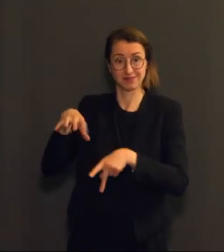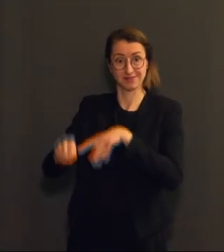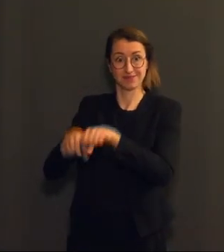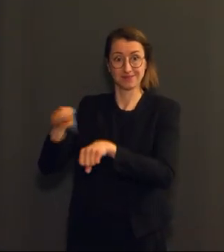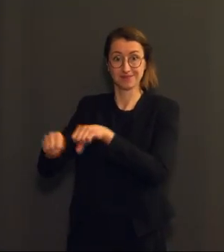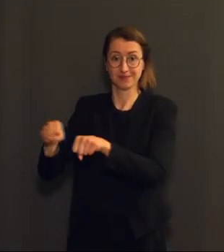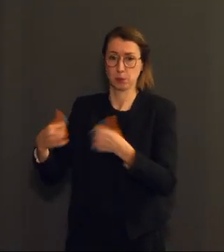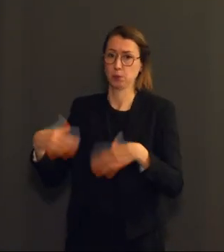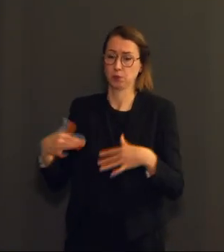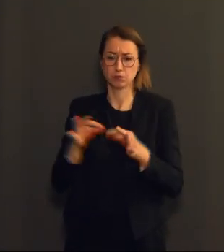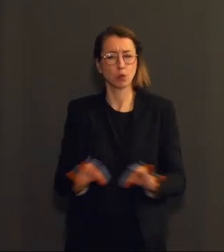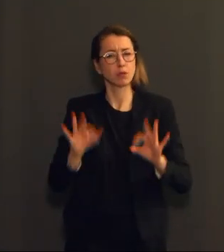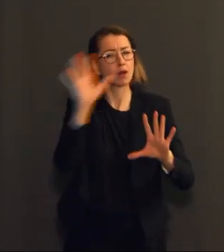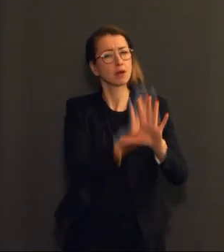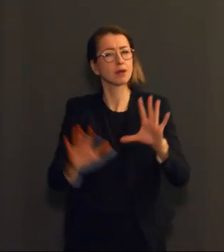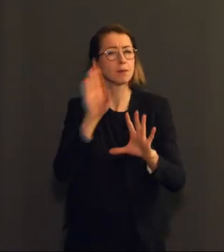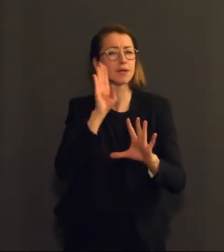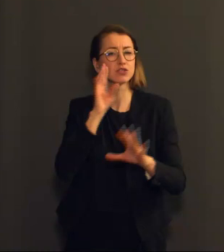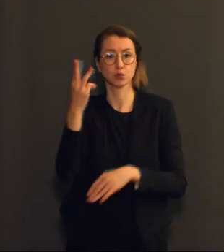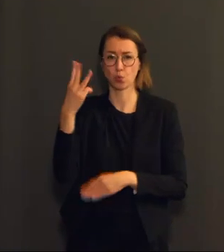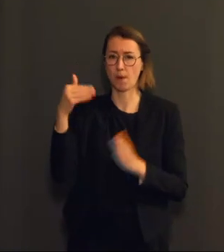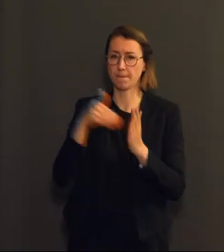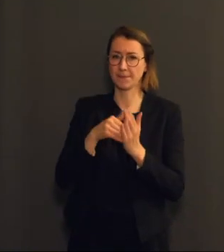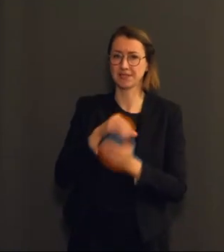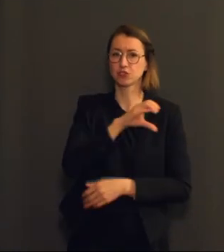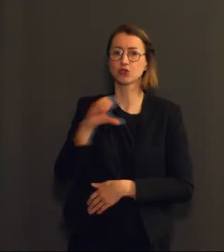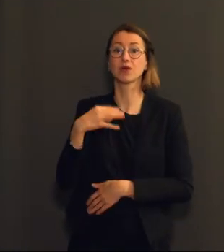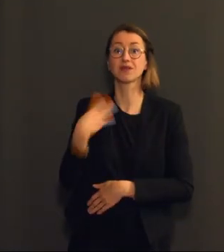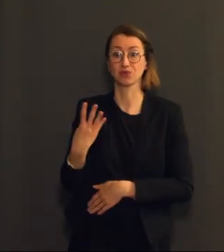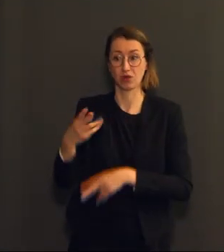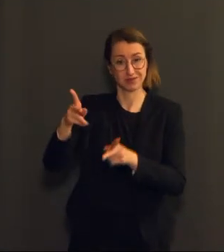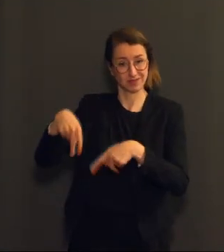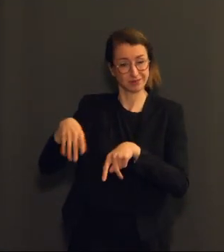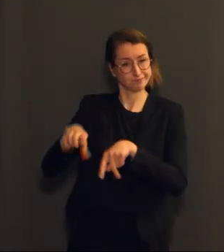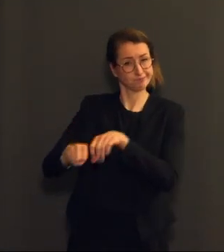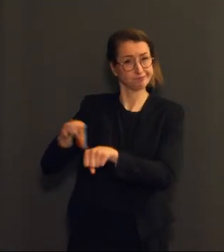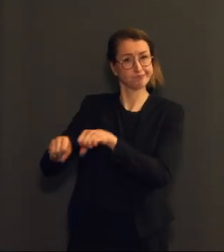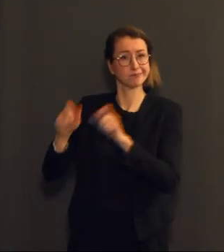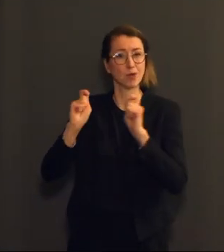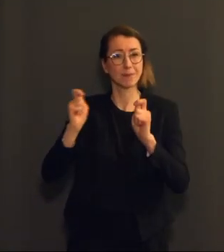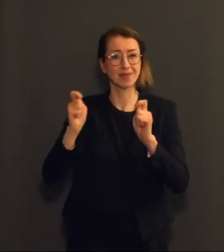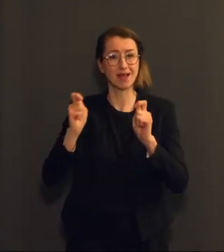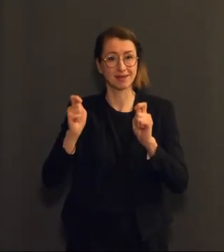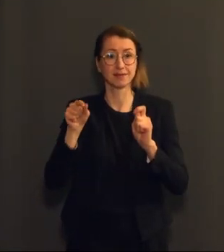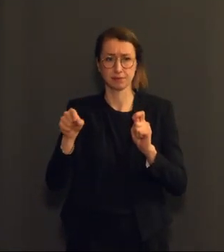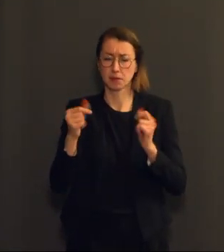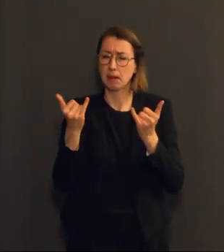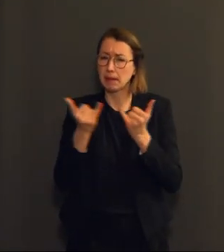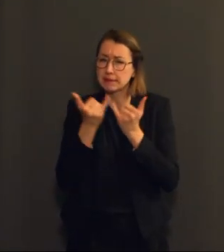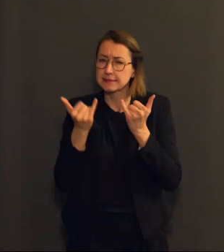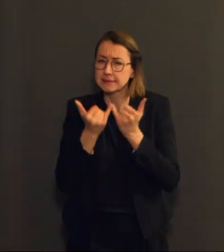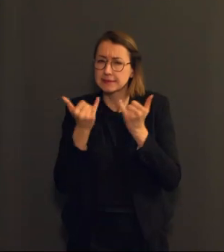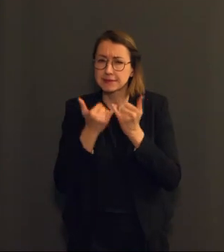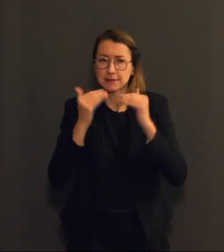3114 lits sont occupés par les patients Covid, ce qui n'est qu'une diminution très modeste de 3% sur